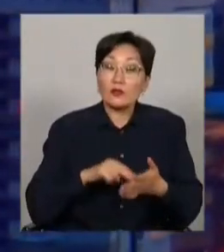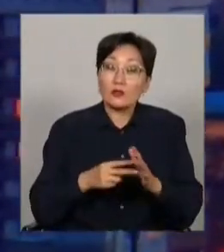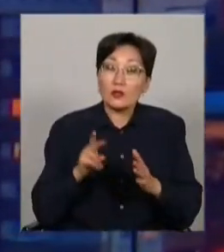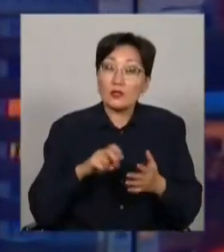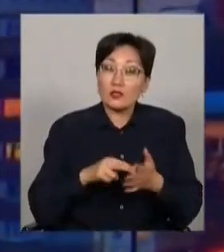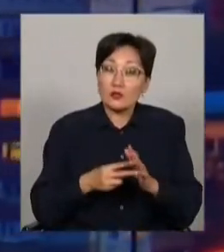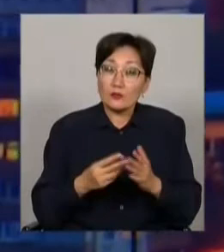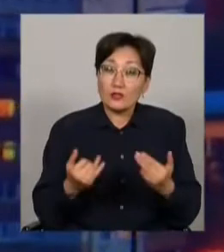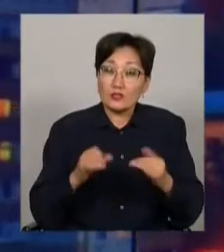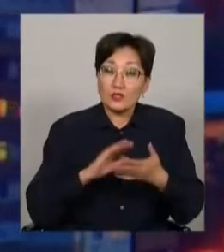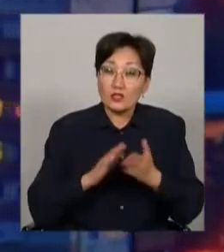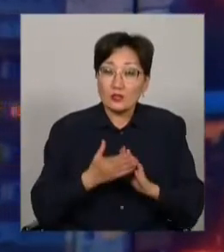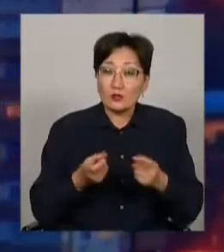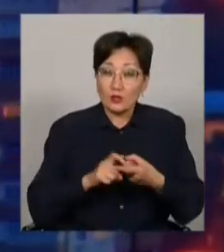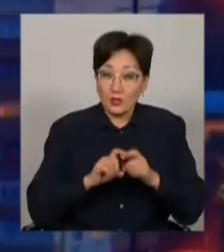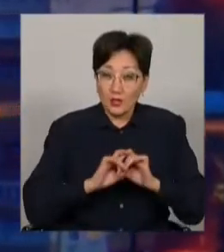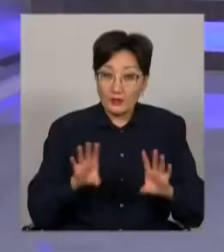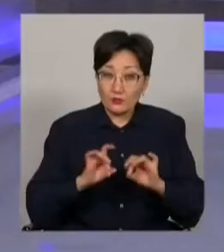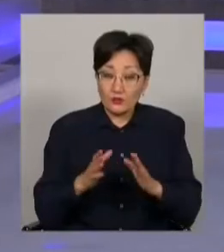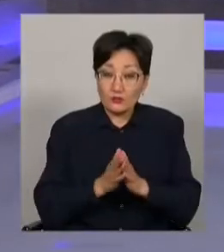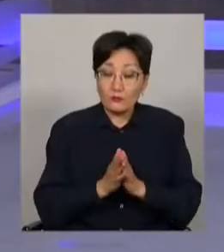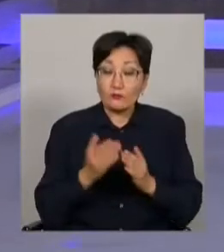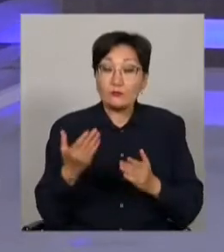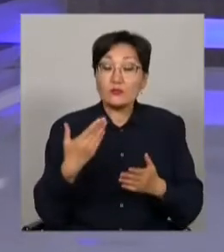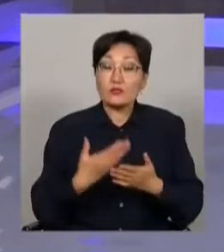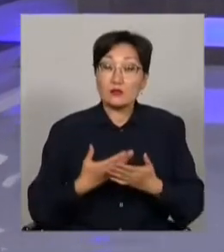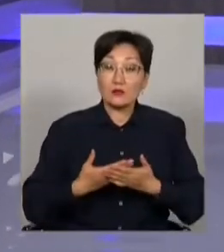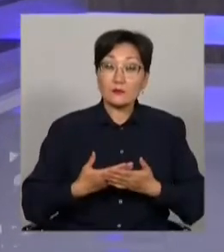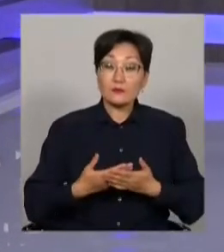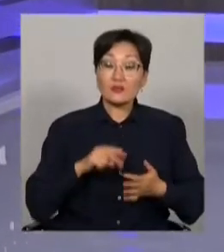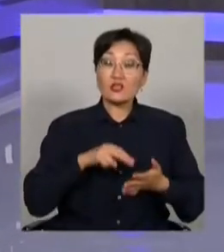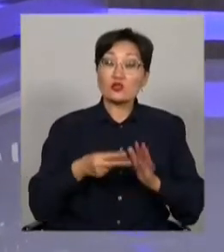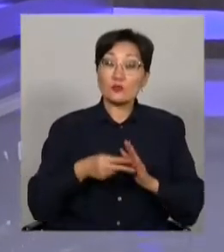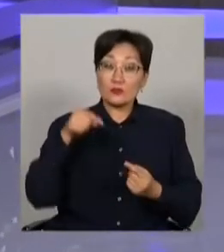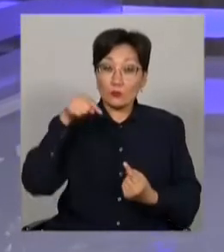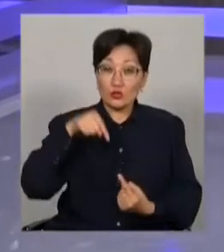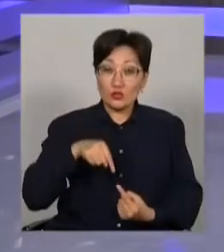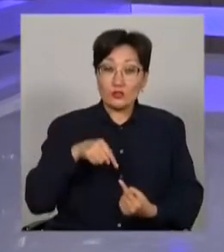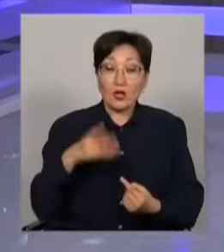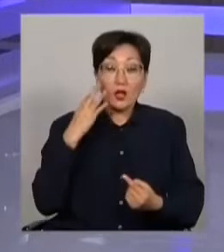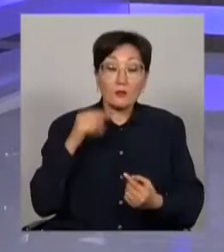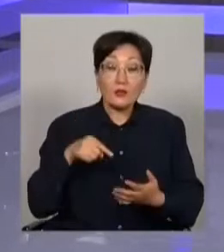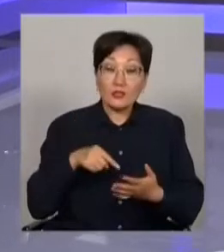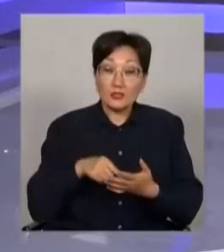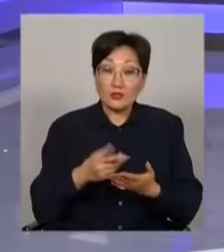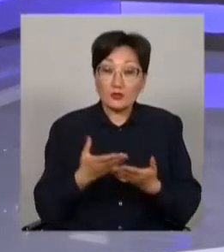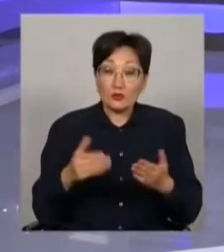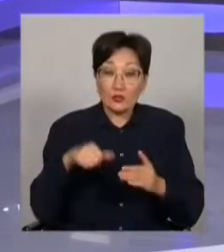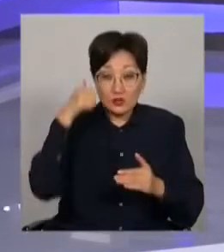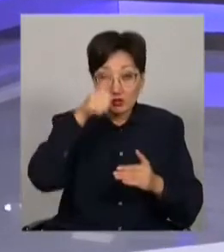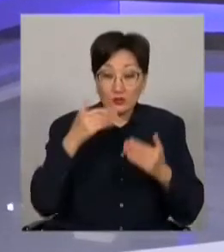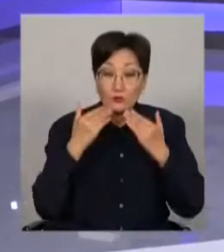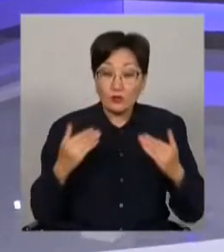Қазіргі жағдайына тоқтала кетсеңіз. Мысалы, жоспар бойынша Алматы қаласына жылдың соңына